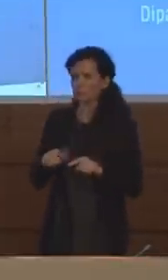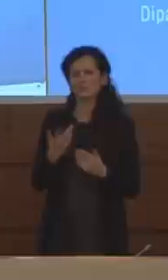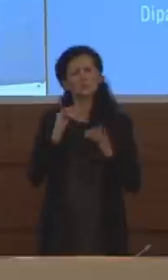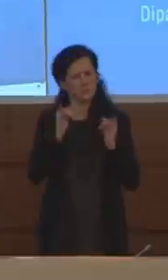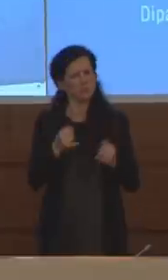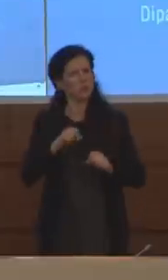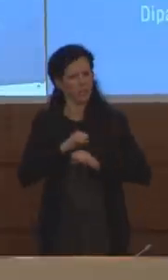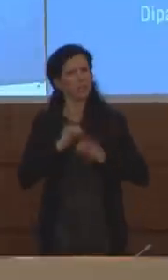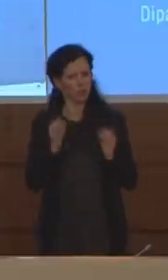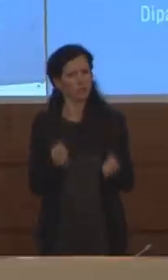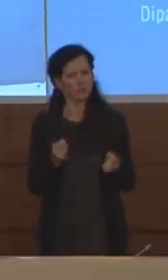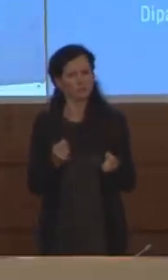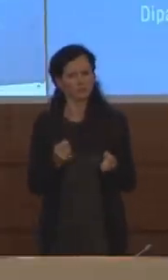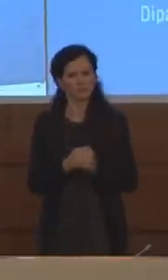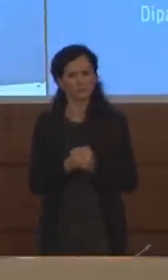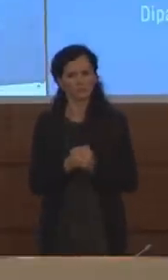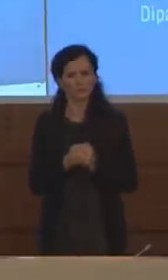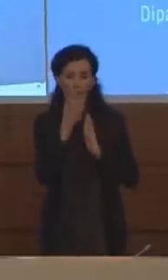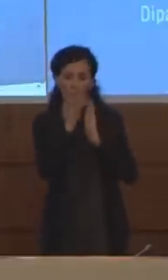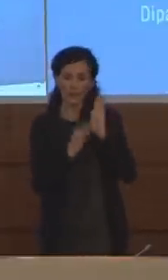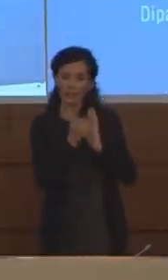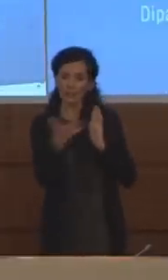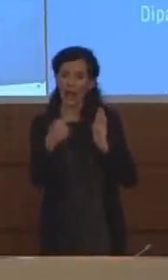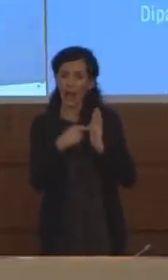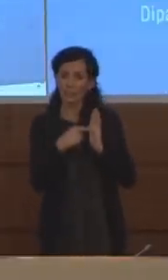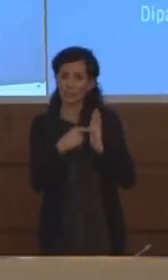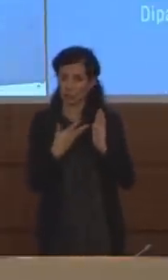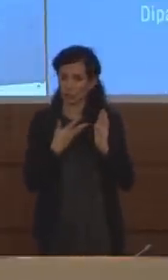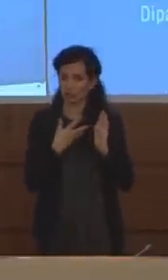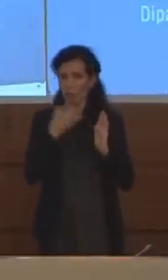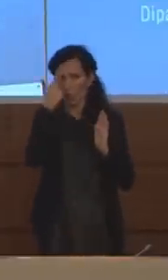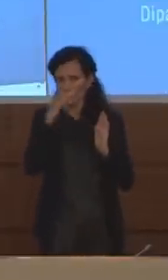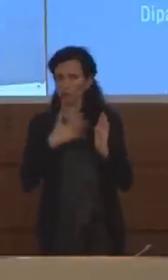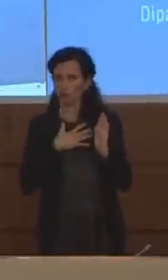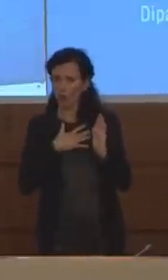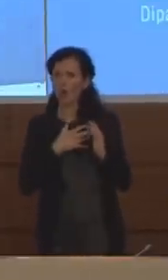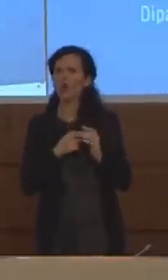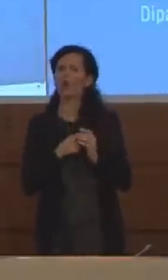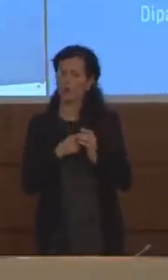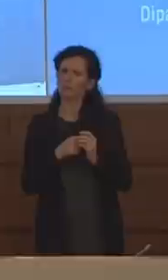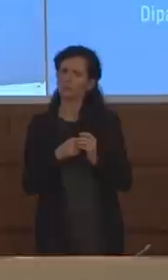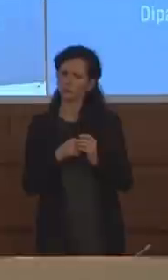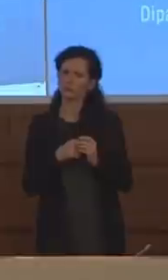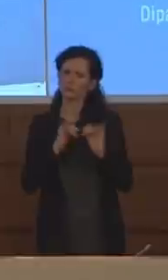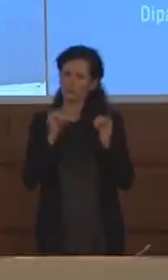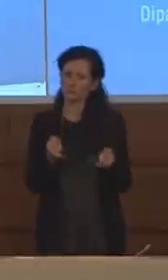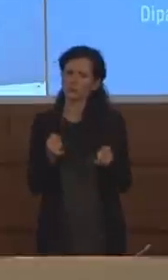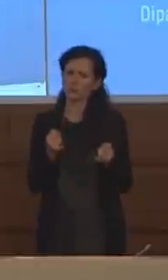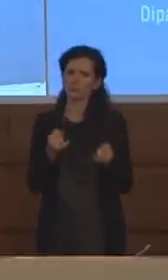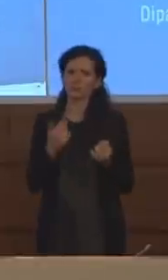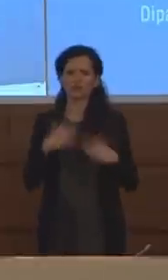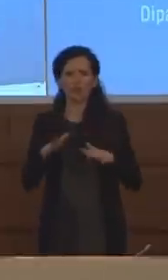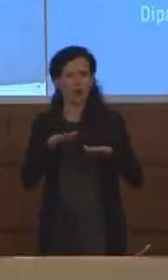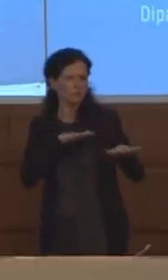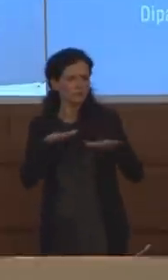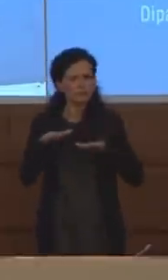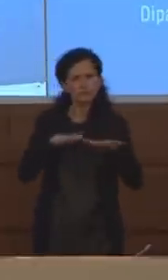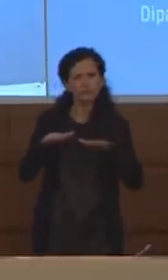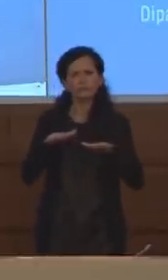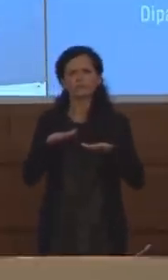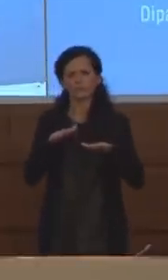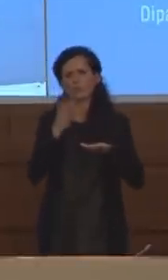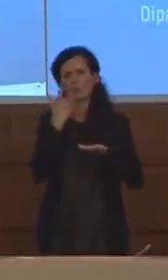per i dati che io posso avere gli indirizzi e anche l'organizzazione si sta muovendo verso questo tipo di